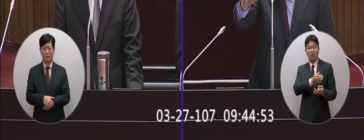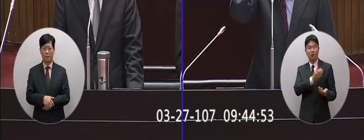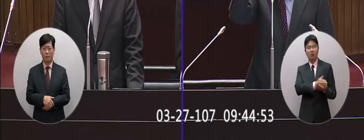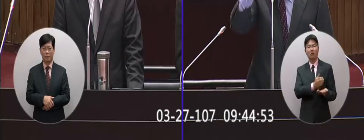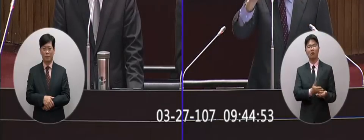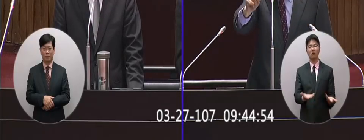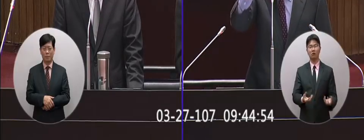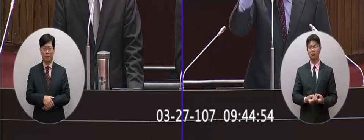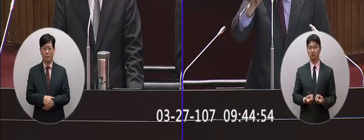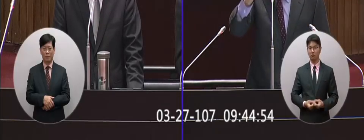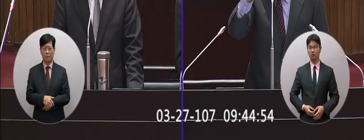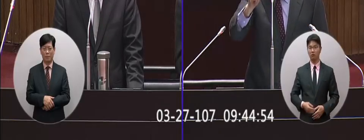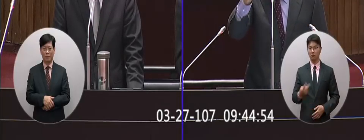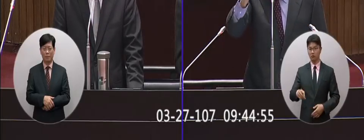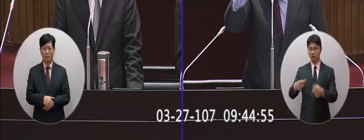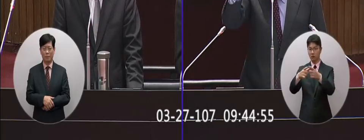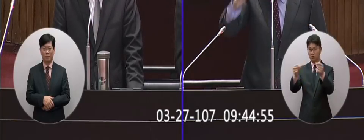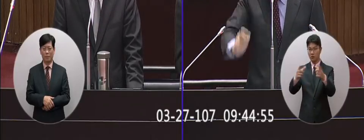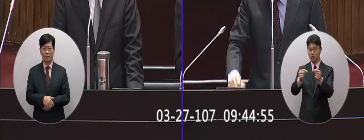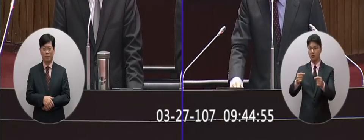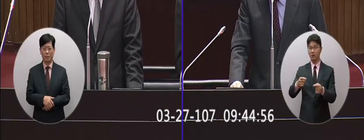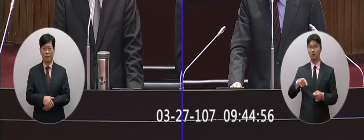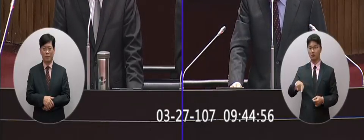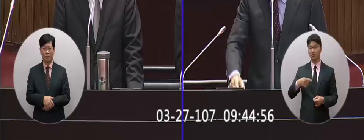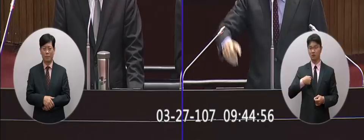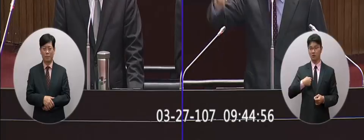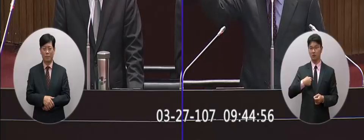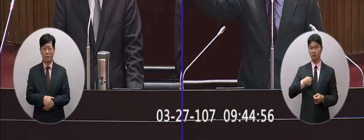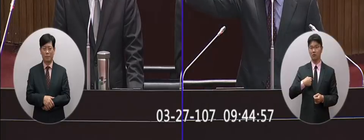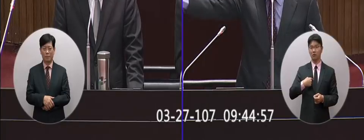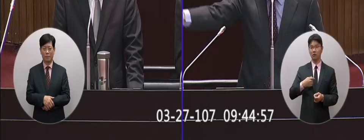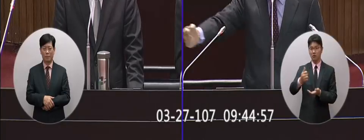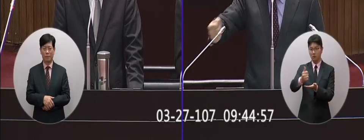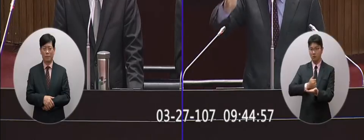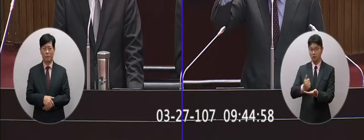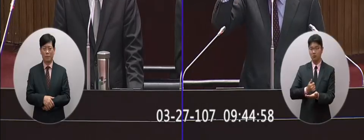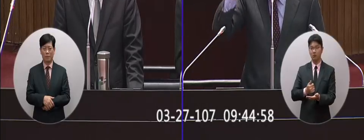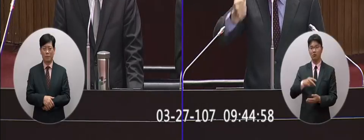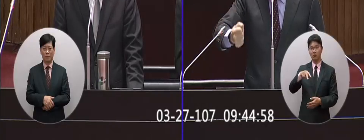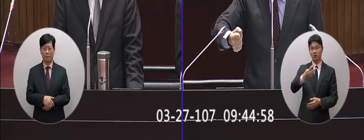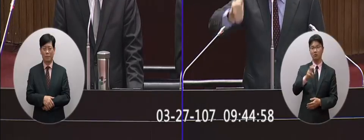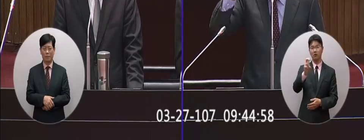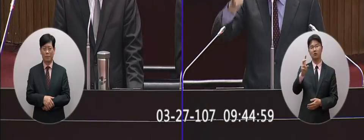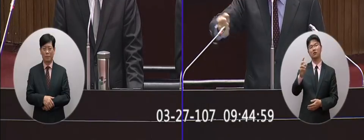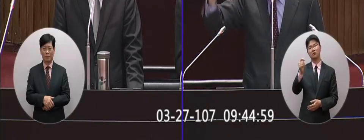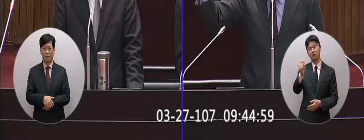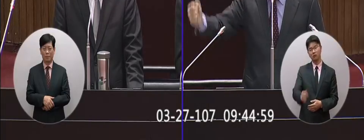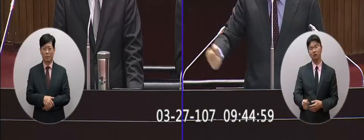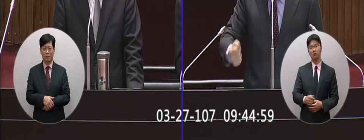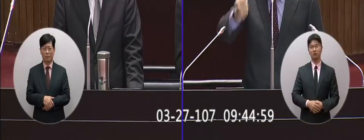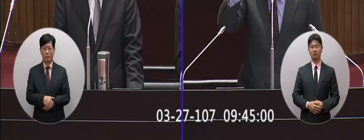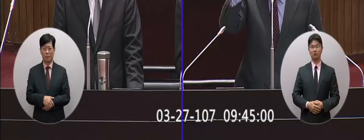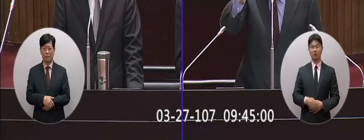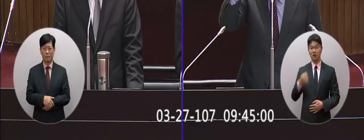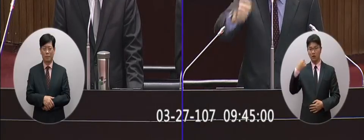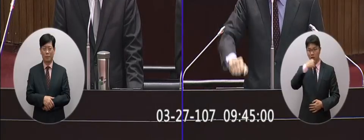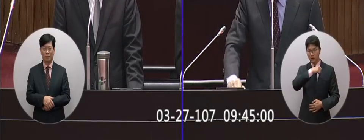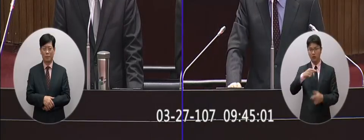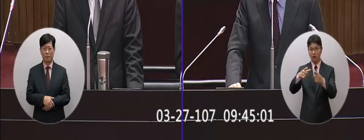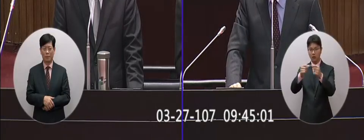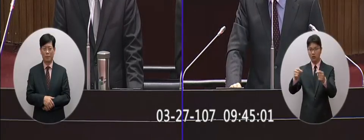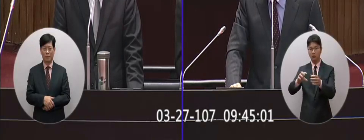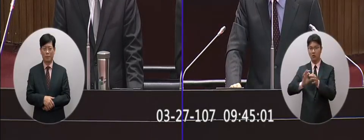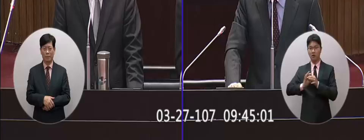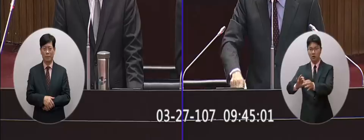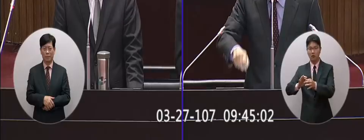你跟日本顺差210亿，你联合日本、台湾联合日本来对抗我